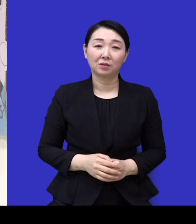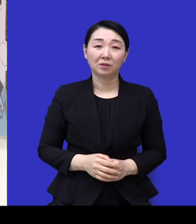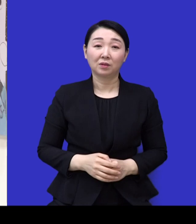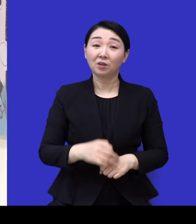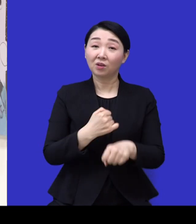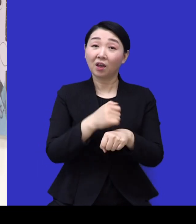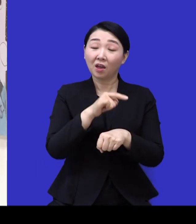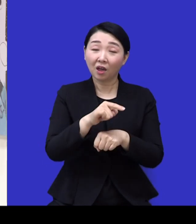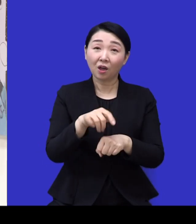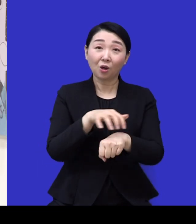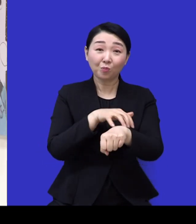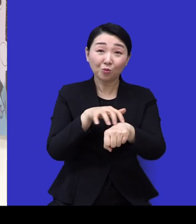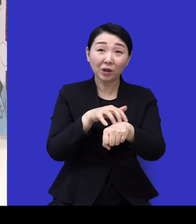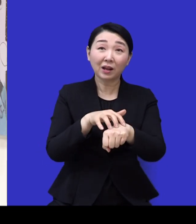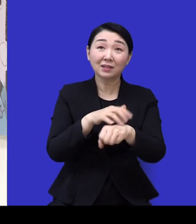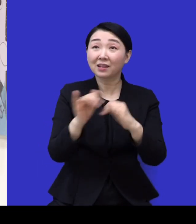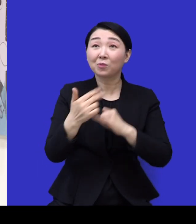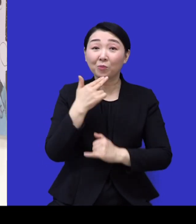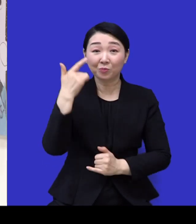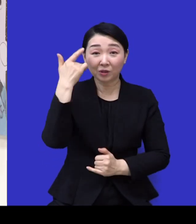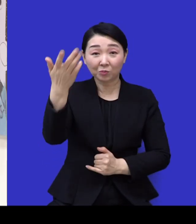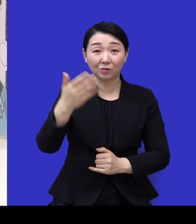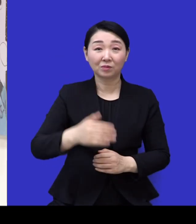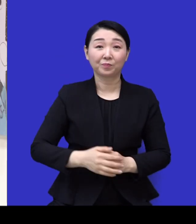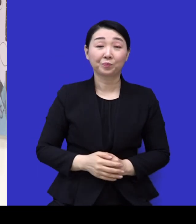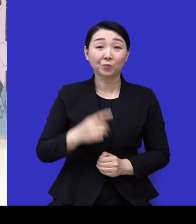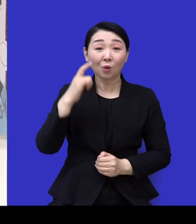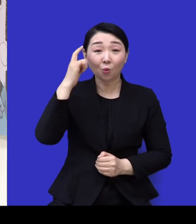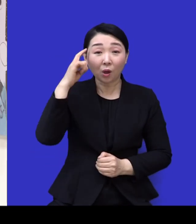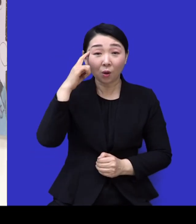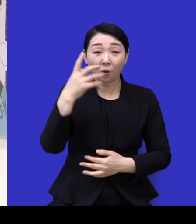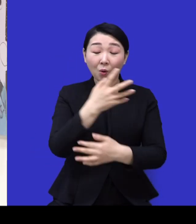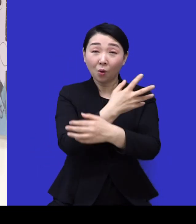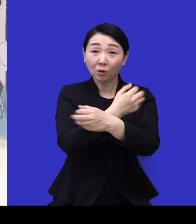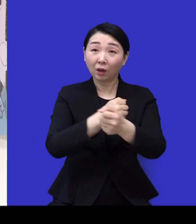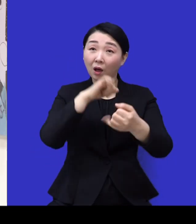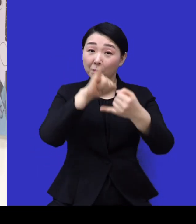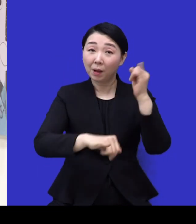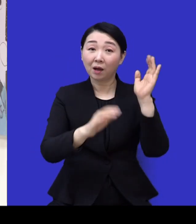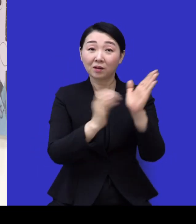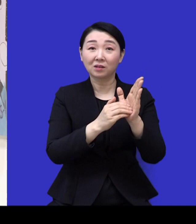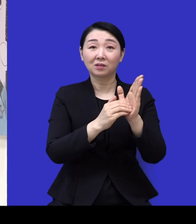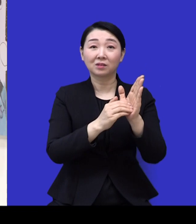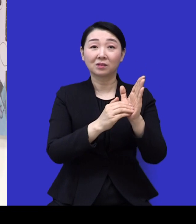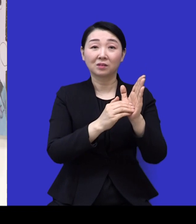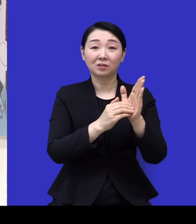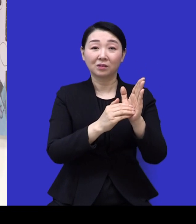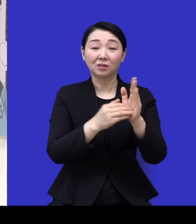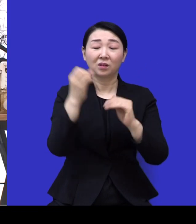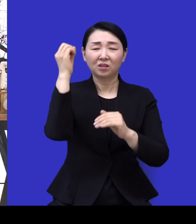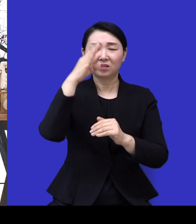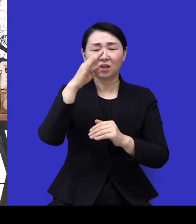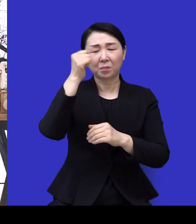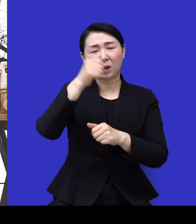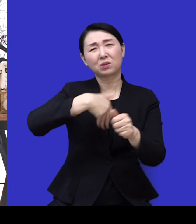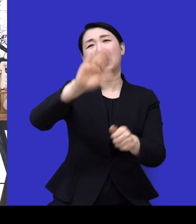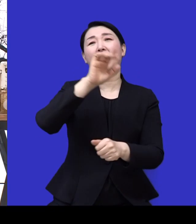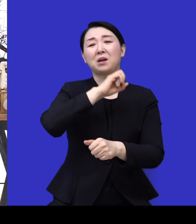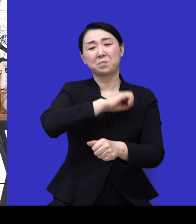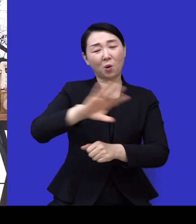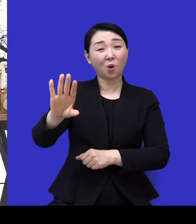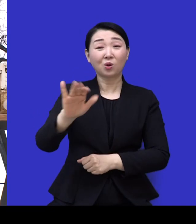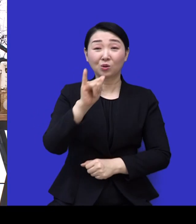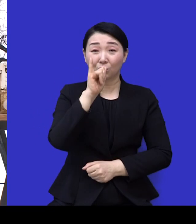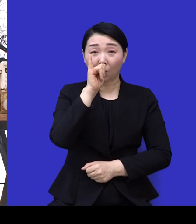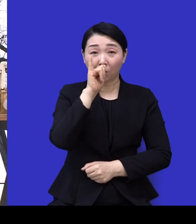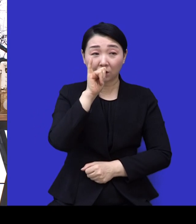하면 불편해하시는 분 없습니까? 예, 예. 그랬더니 왜요? 계약을 깨기도 하고 그냥 발로 차기도 합니다. 그러더라고요.